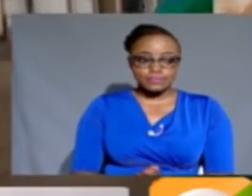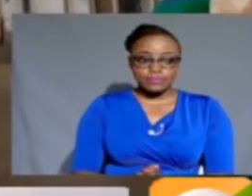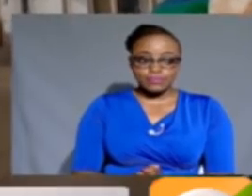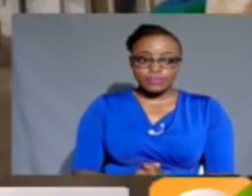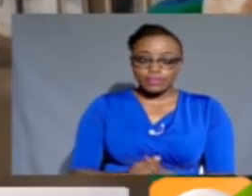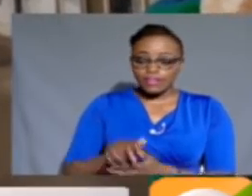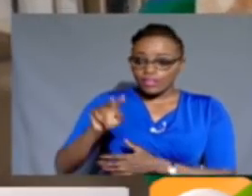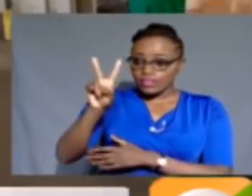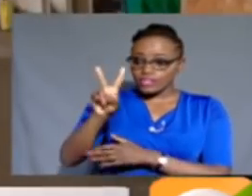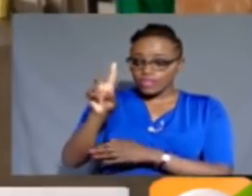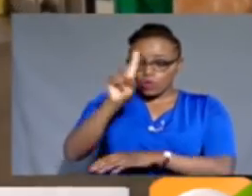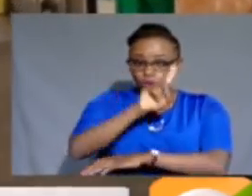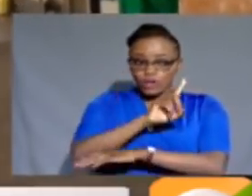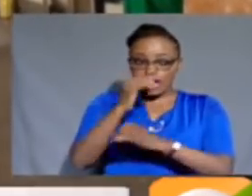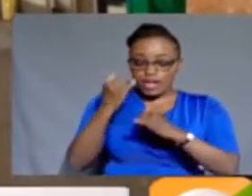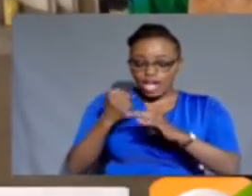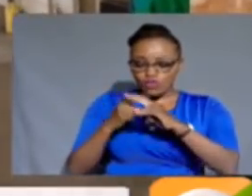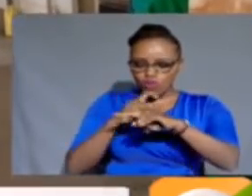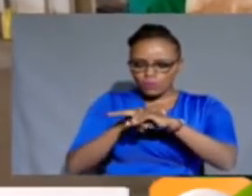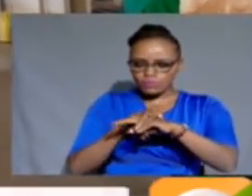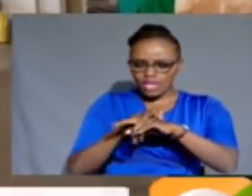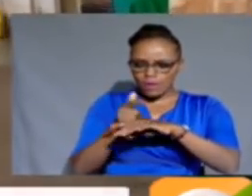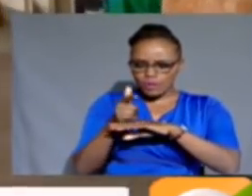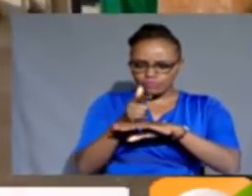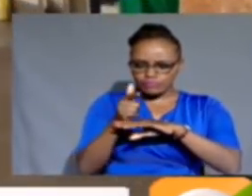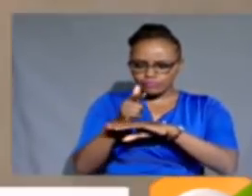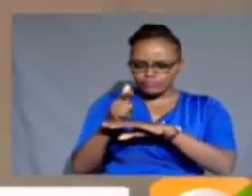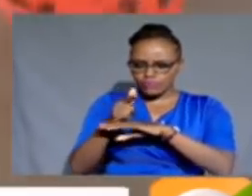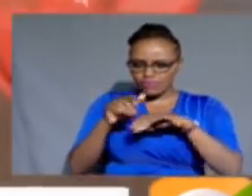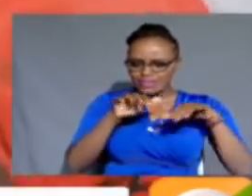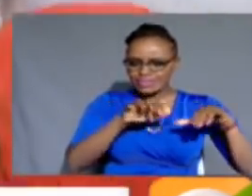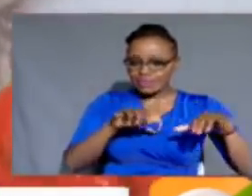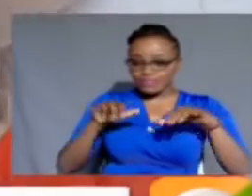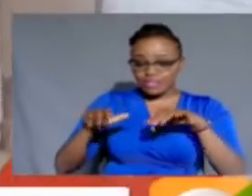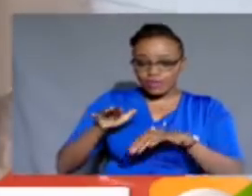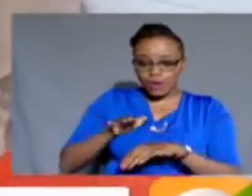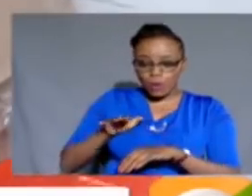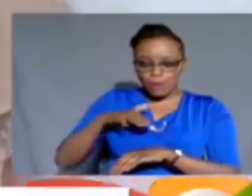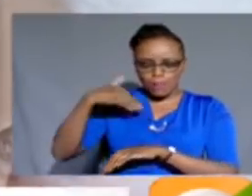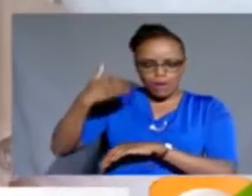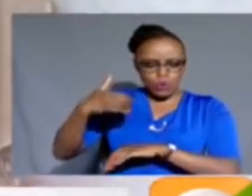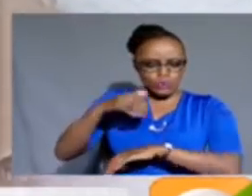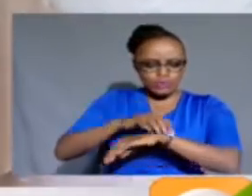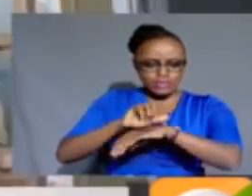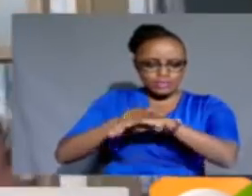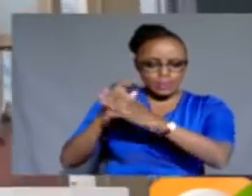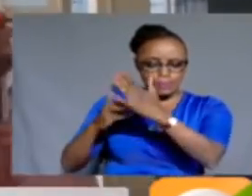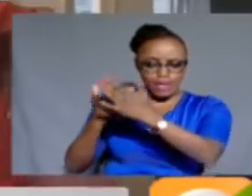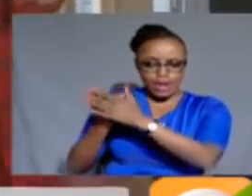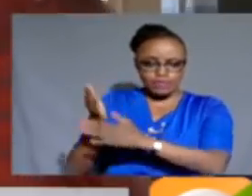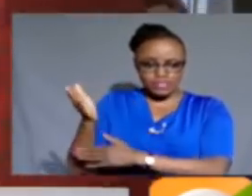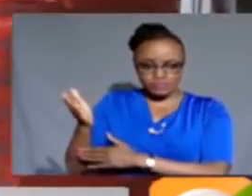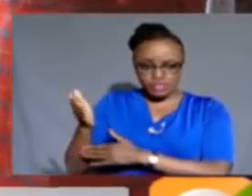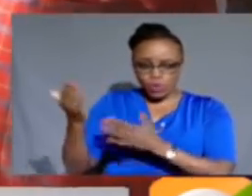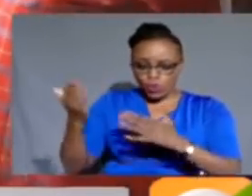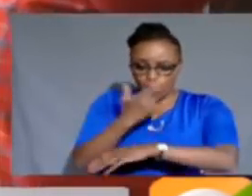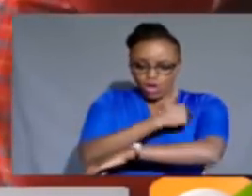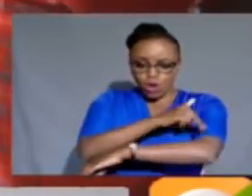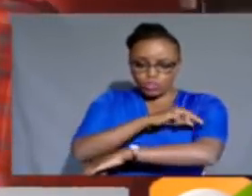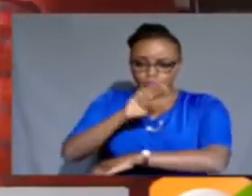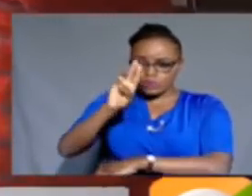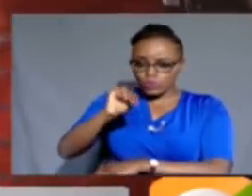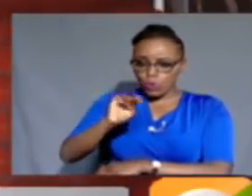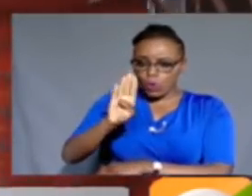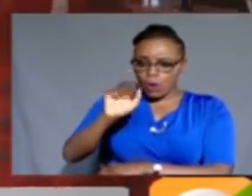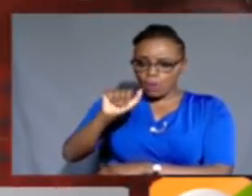Siku ya pili sasa tangu kuangazia dhiki wanazopitia kina mama wanaofika hapa katika hospitali ya